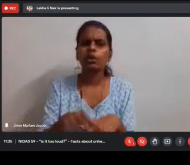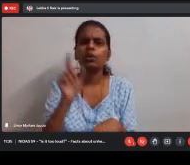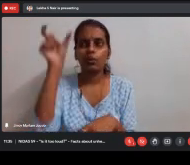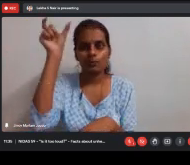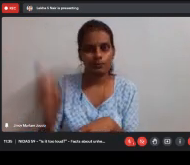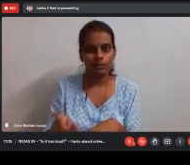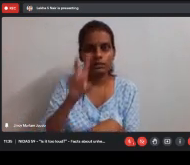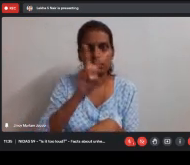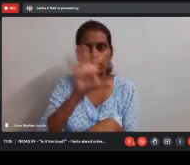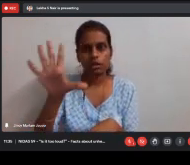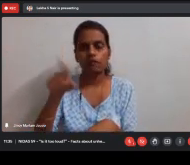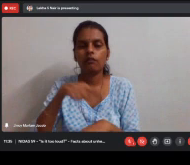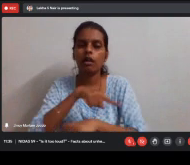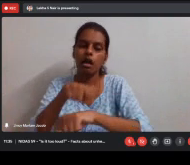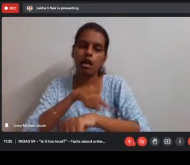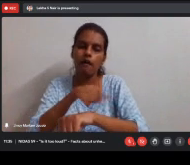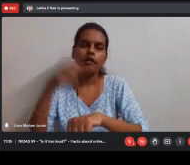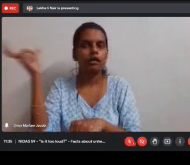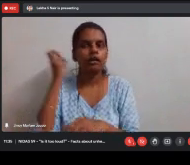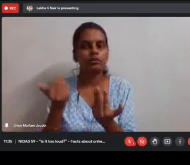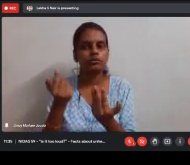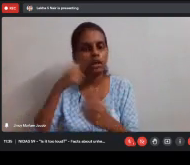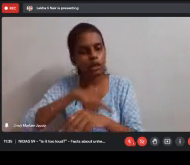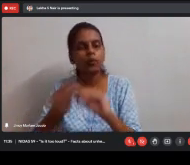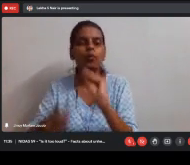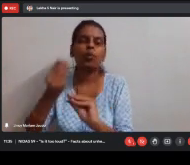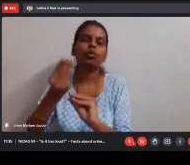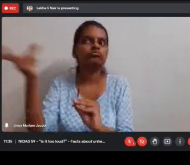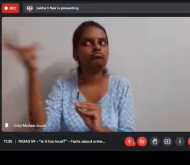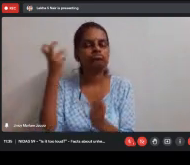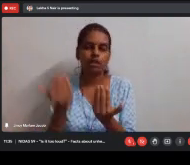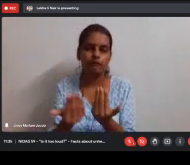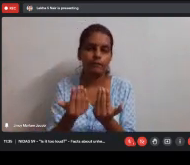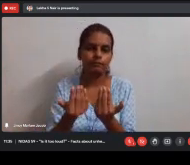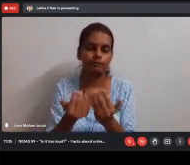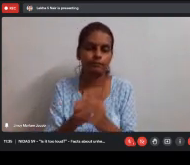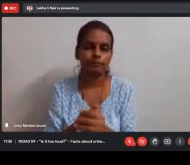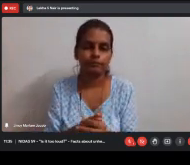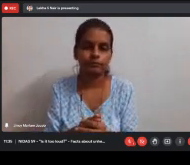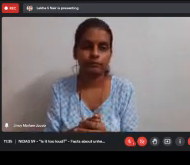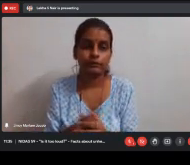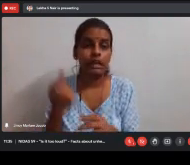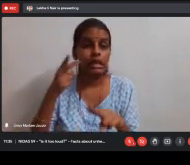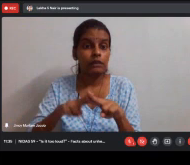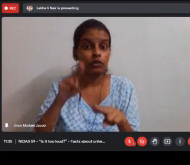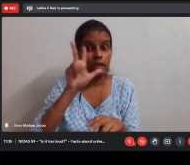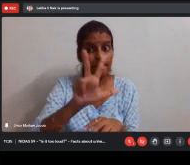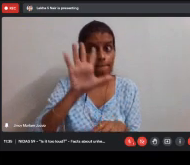ഇവിടെ 80 dB, ഈ ഗ്രാഫിൽ ഇതാണ് 80 dB ഉച്ചത്തിലുള്ള ശബ്ദം. 80 dB വരെ ഉച്ചത്തിലുള്ള